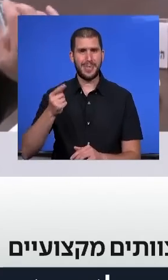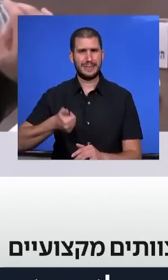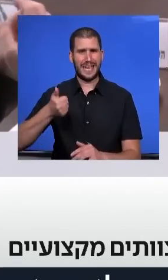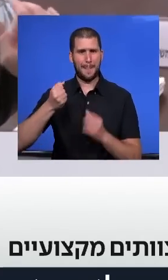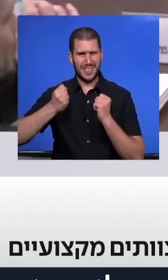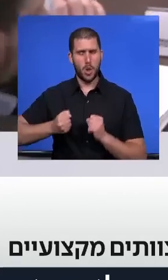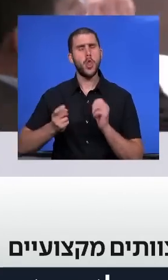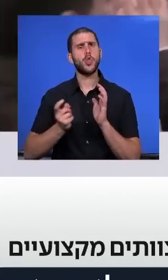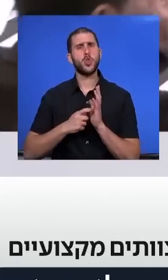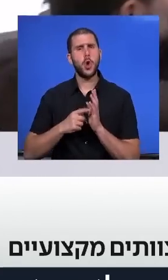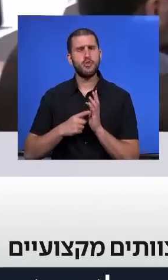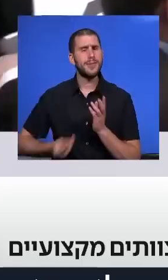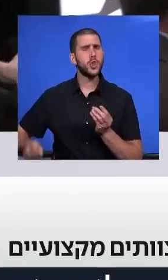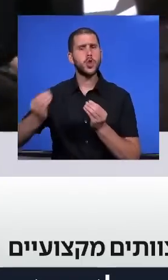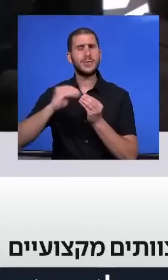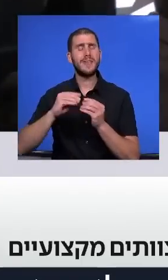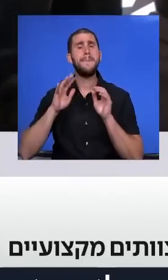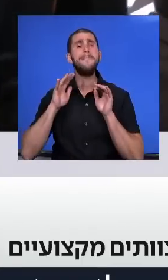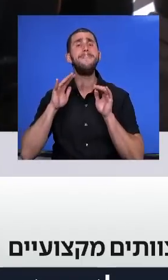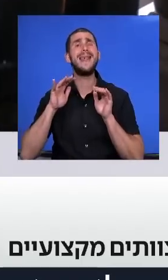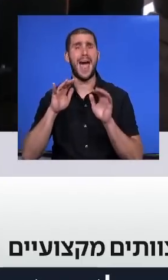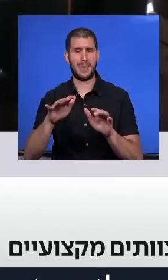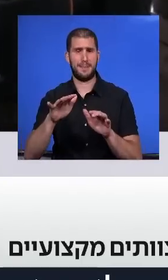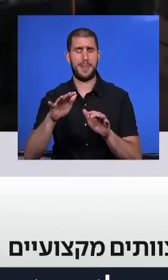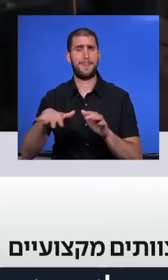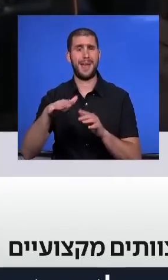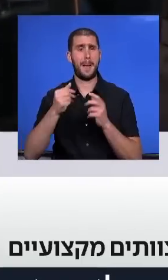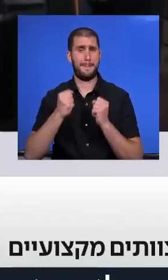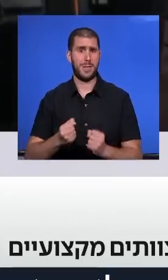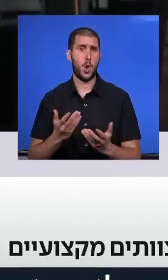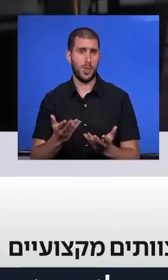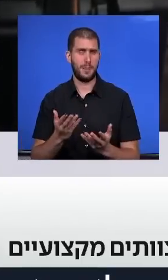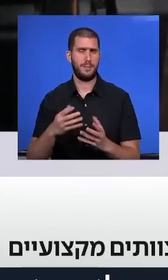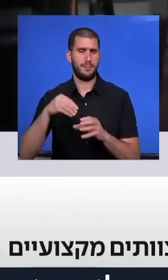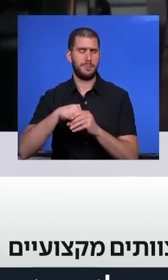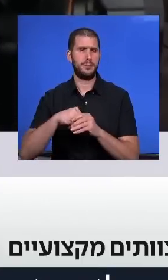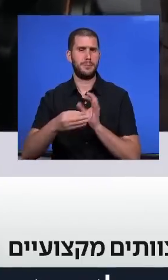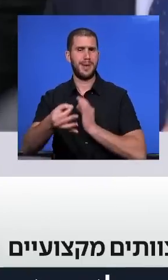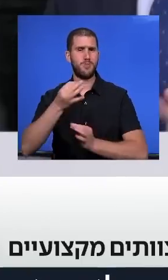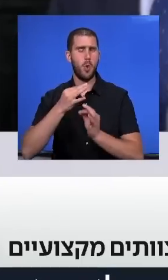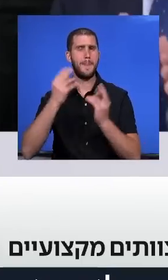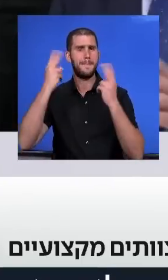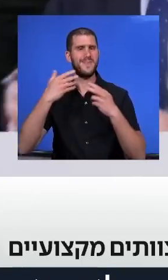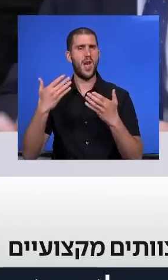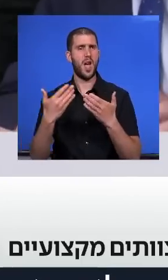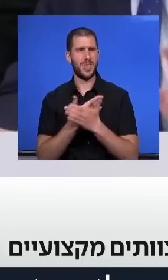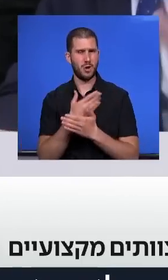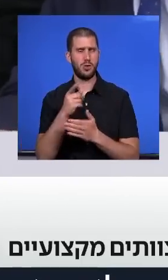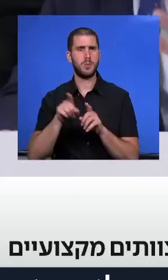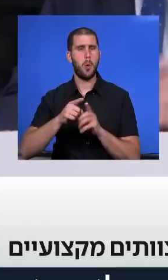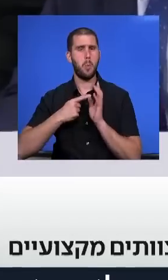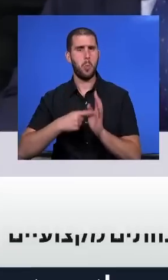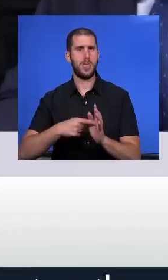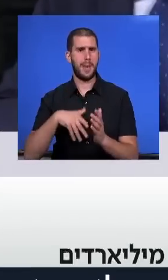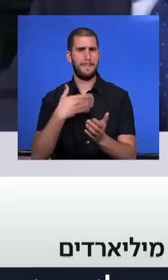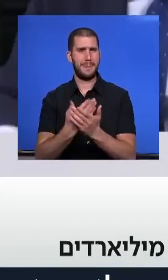דורשים תוספת של מיליארדים למערכת הביטחון, כחלק מאותו מתווה חדש, אותו מודל שמציע